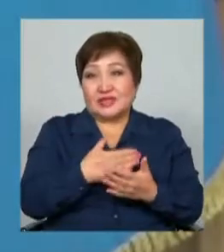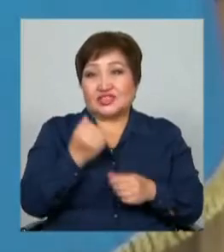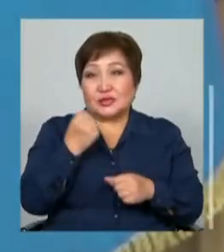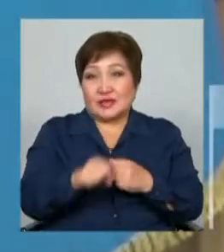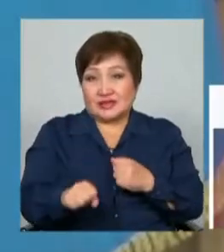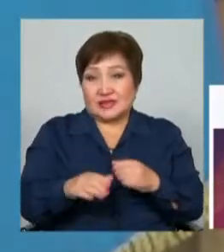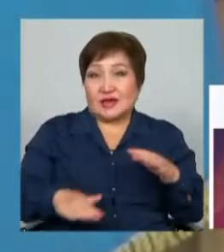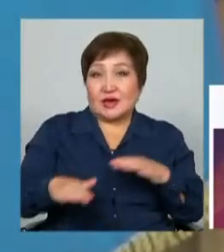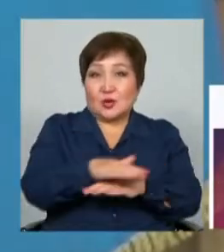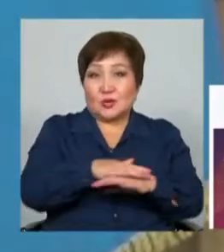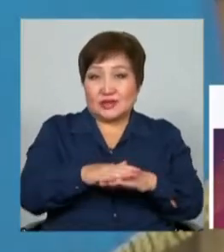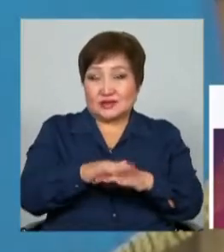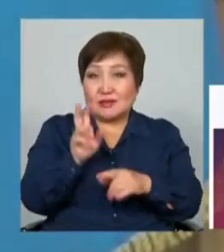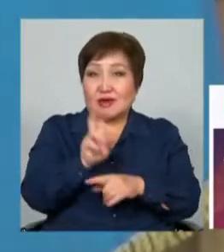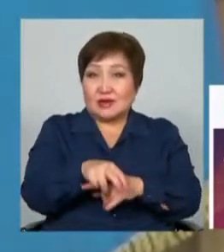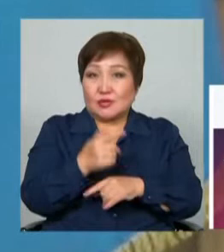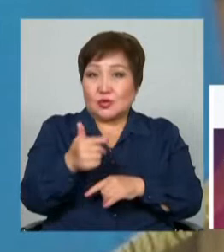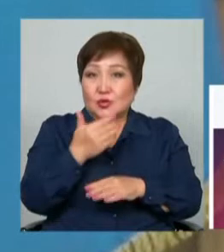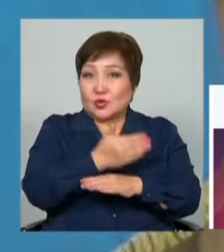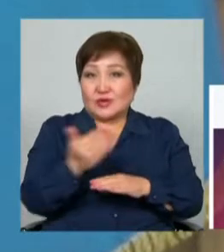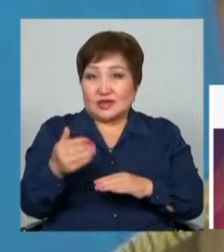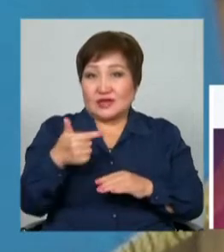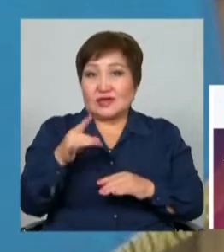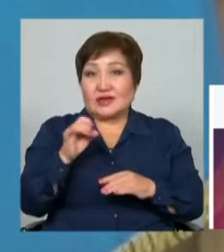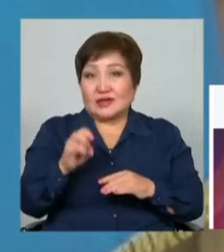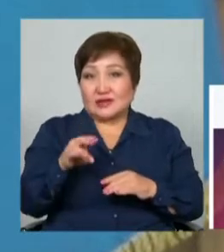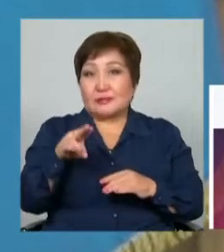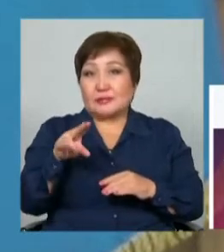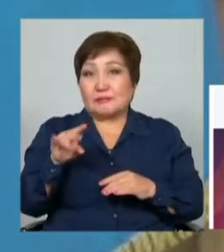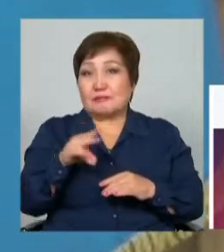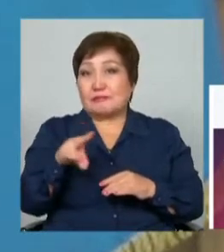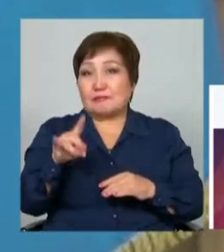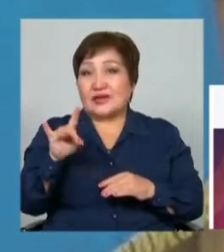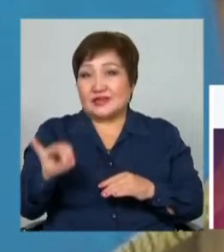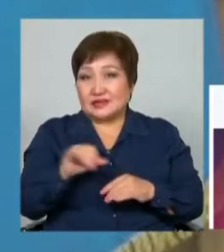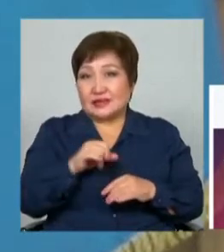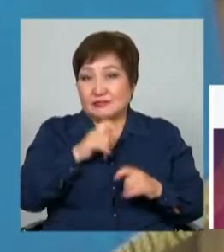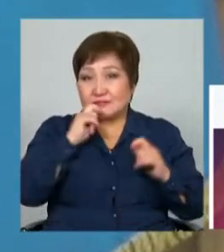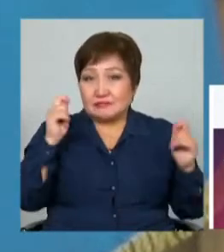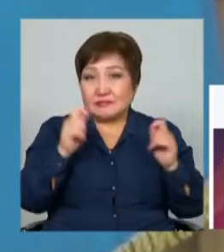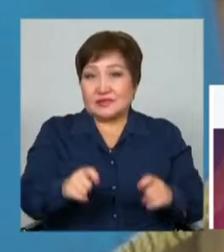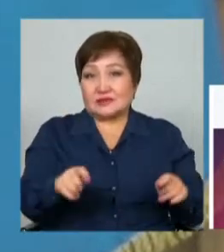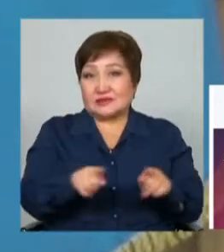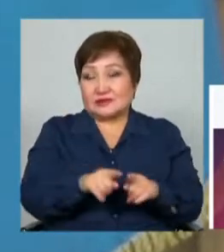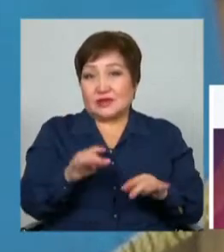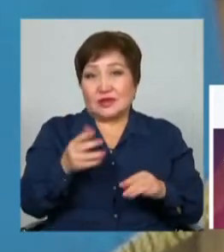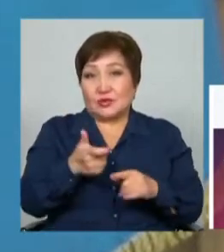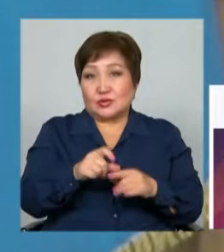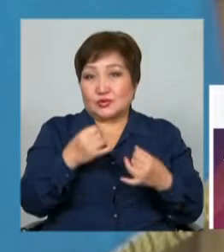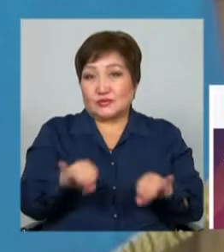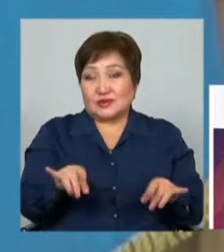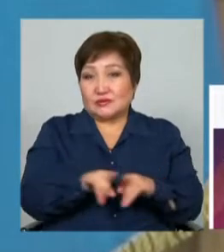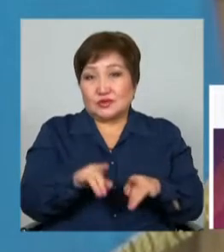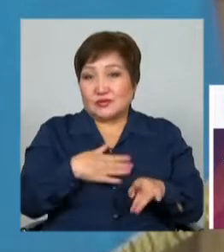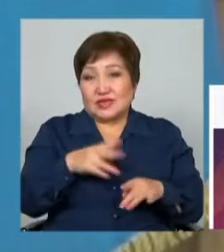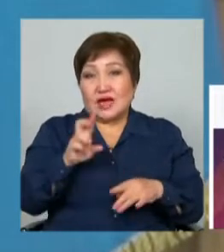жеңімпаздардың ауласына барып, оларға гран-приді өз қолыммен тапсырғанымда қатты таң қалдым. Себебі аулада емес, гүлдеп тұрған ботаникалық бақта